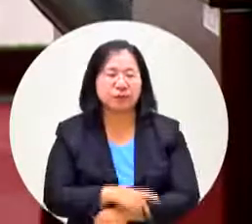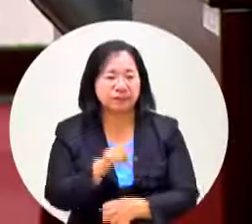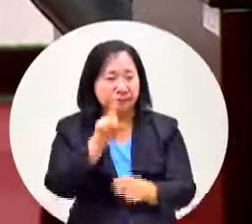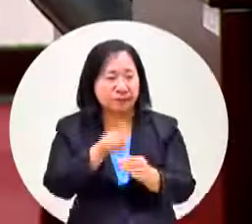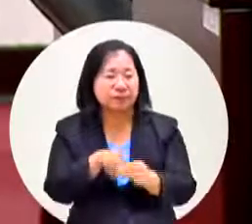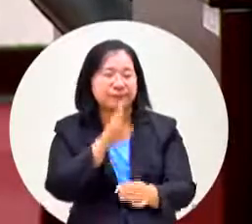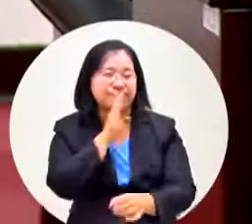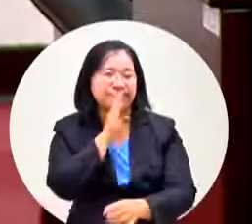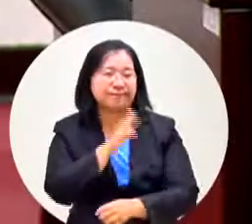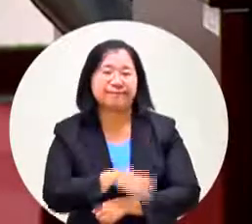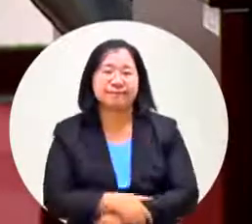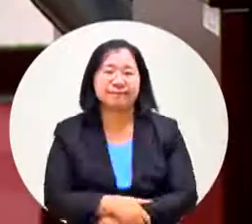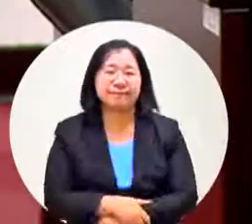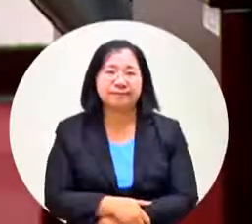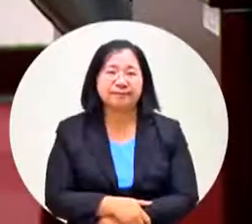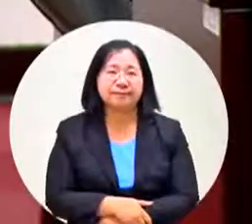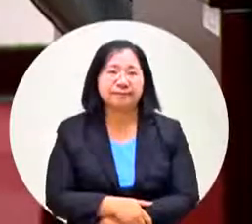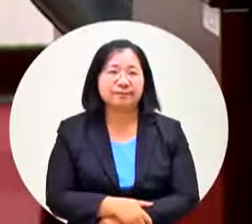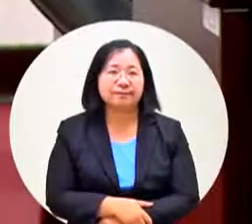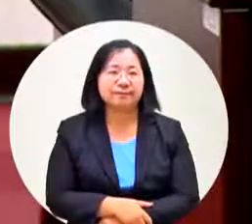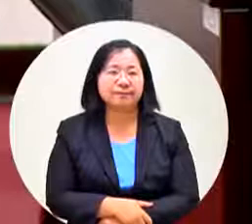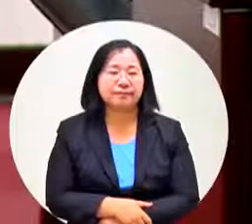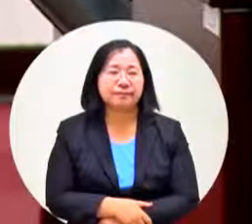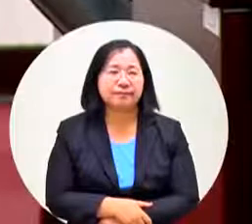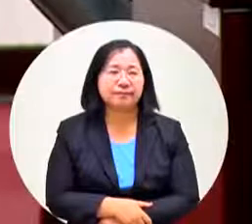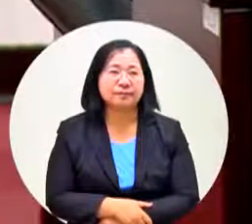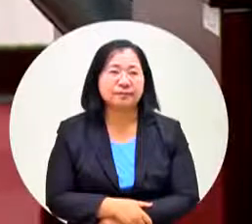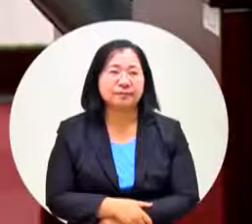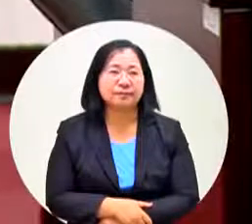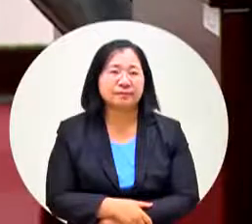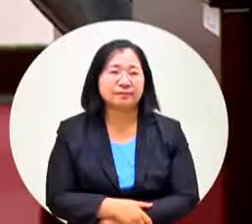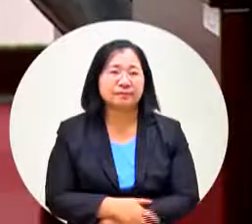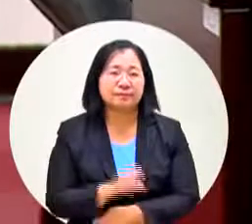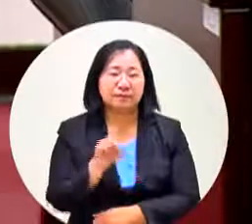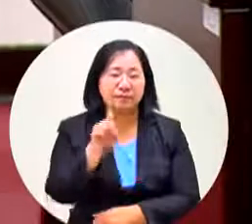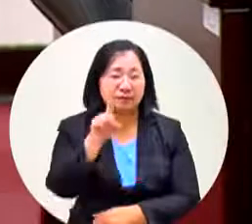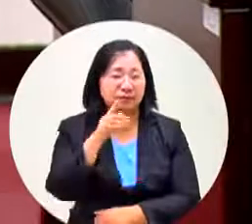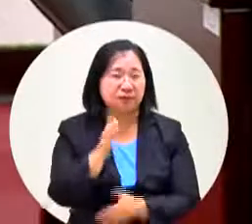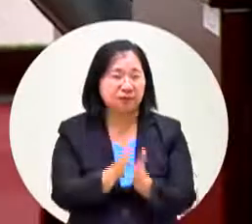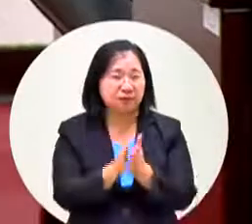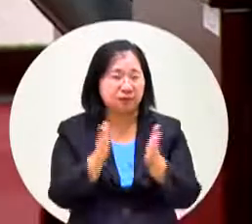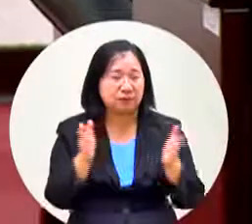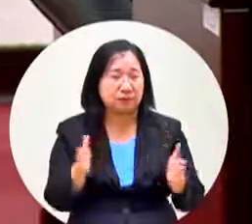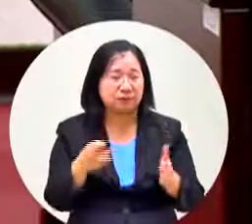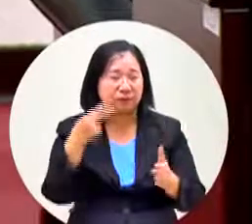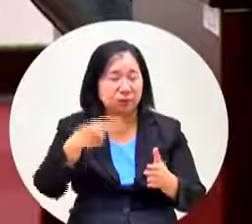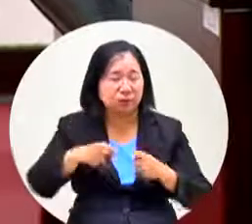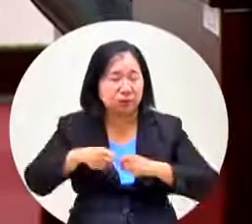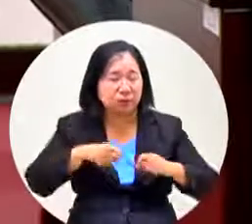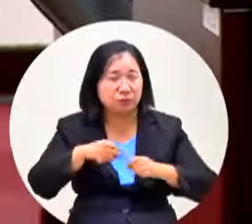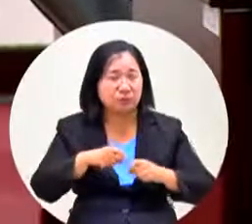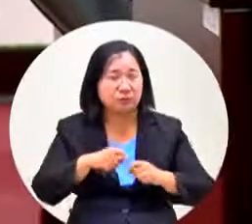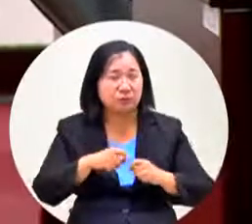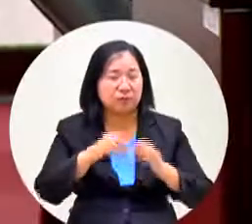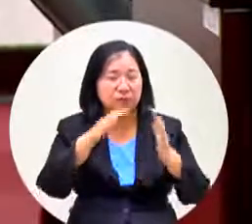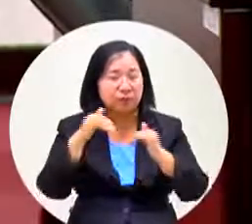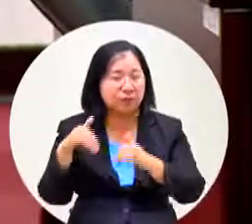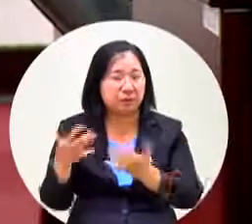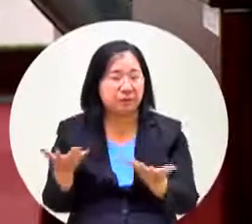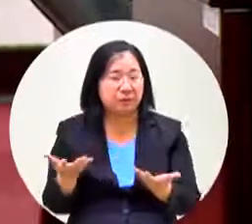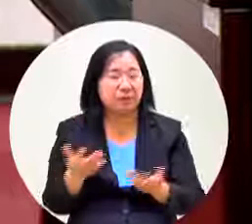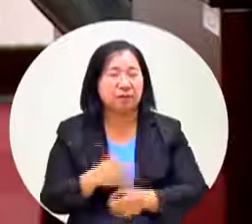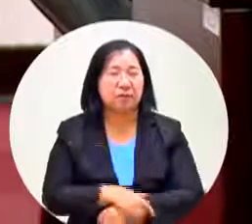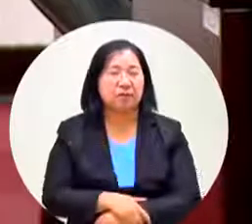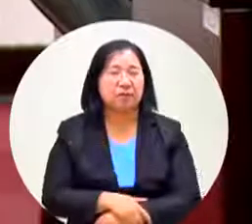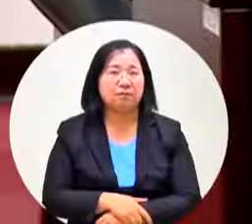为公园吼，边啊个美丽化啊，做一个公园吼，互咱的即、這个啊未来即万外